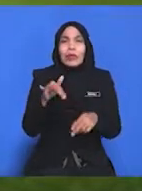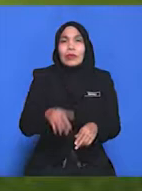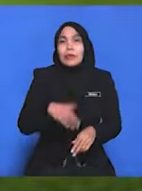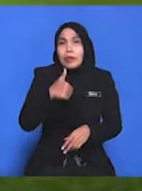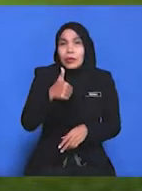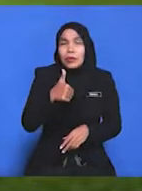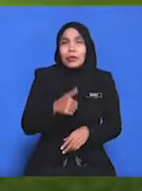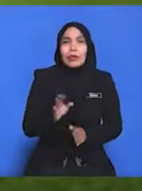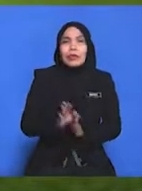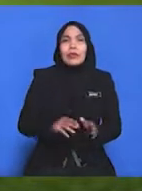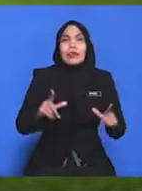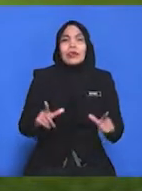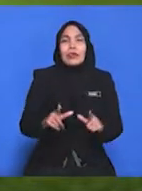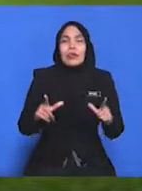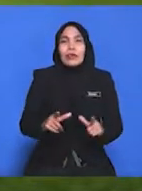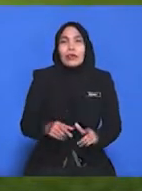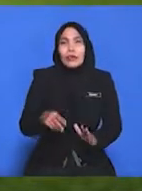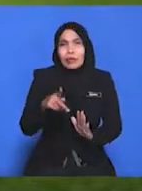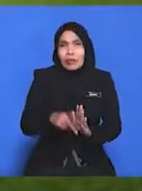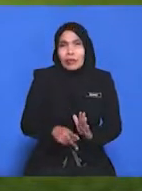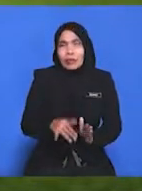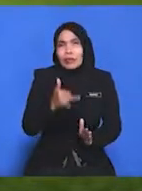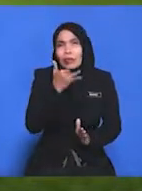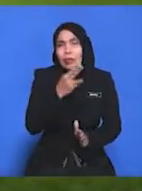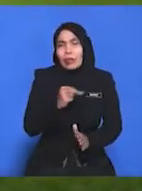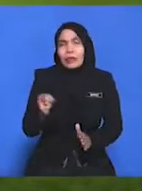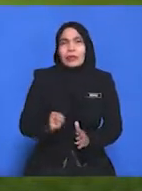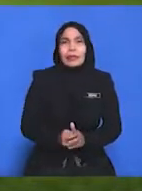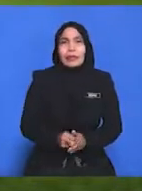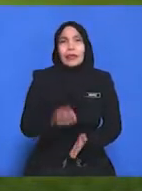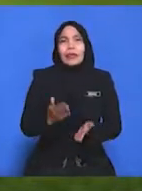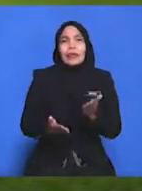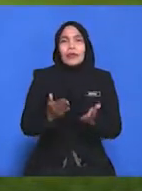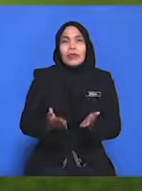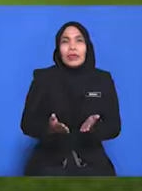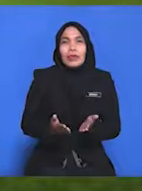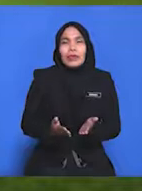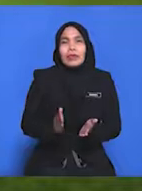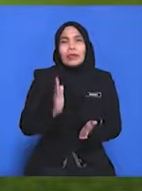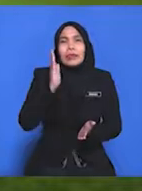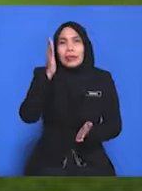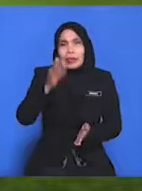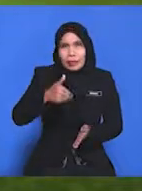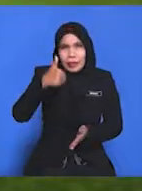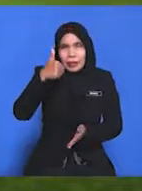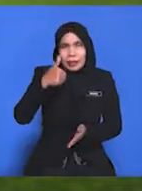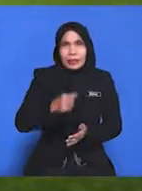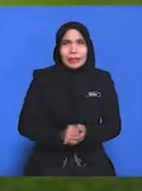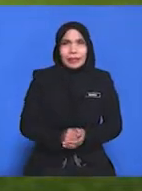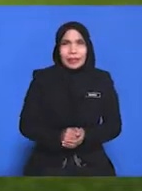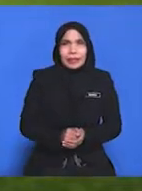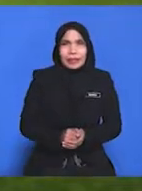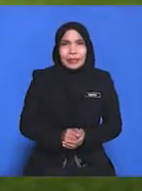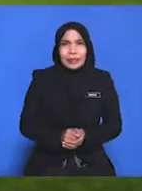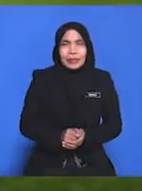berlaku kesilapan di pihak lawan. Kemungkinan besar kita boleh juga menang. Unsur nasib